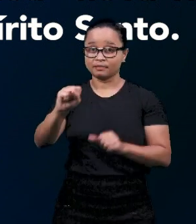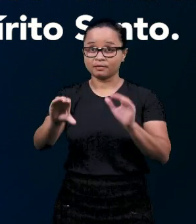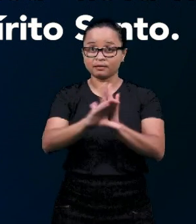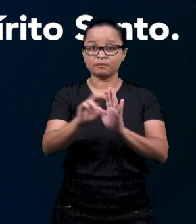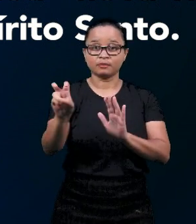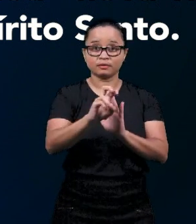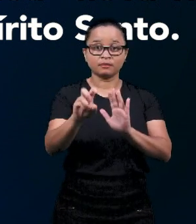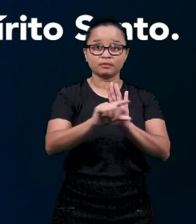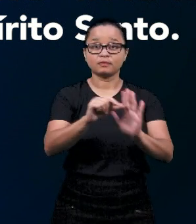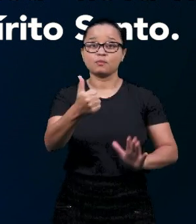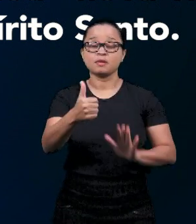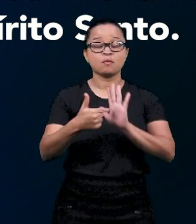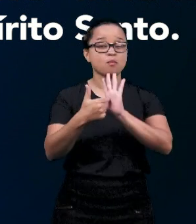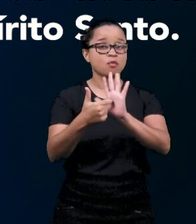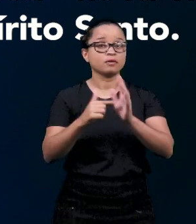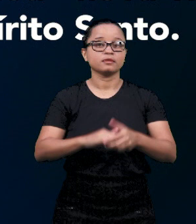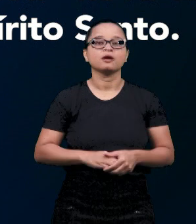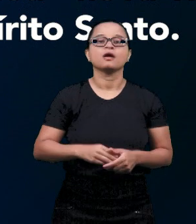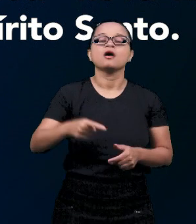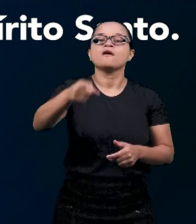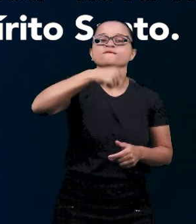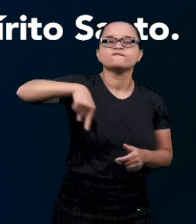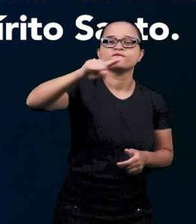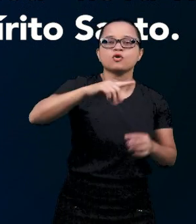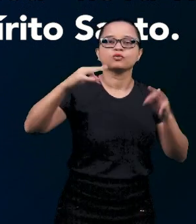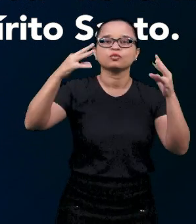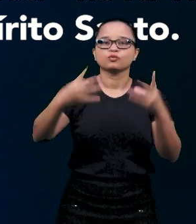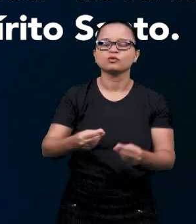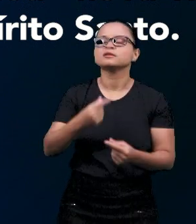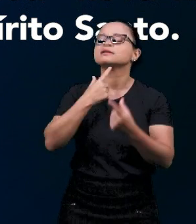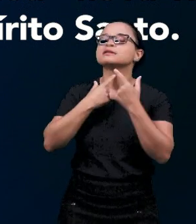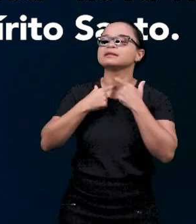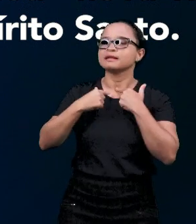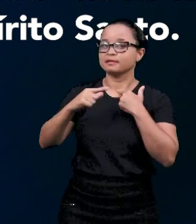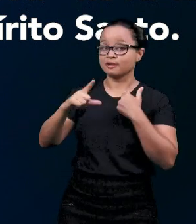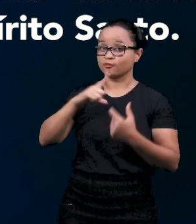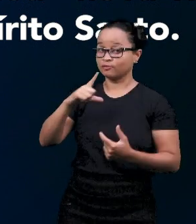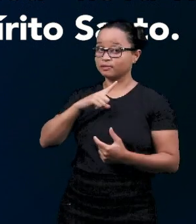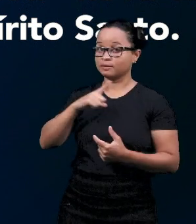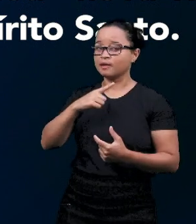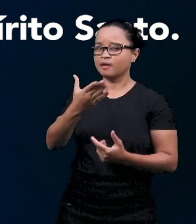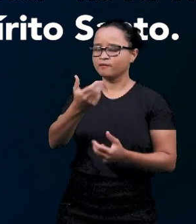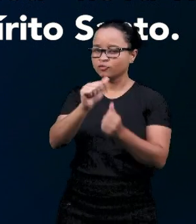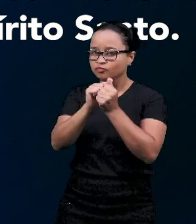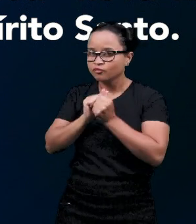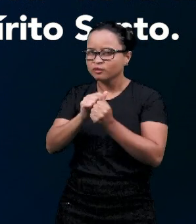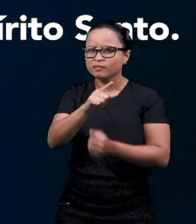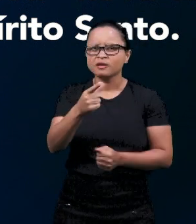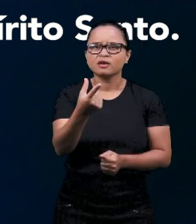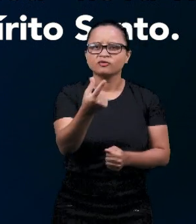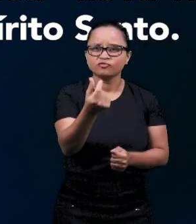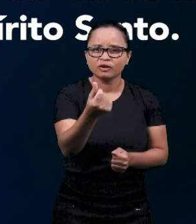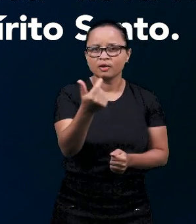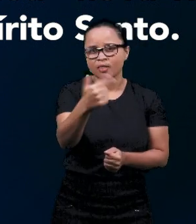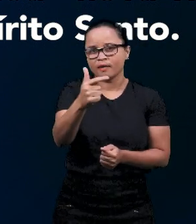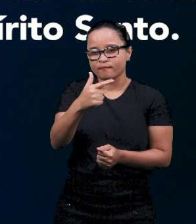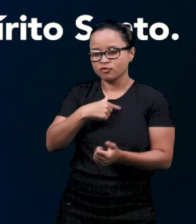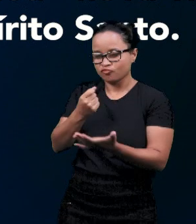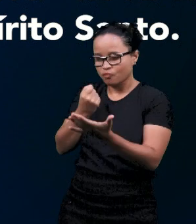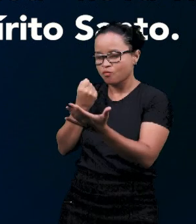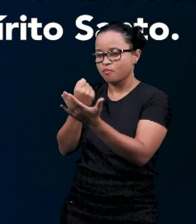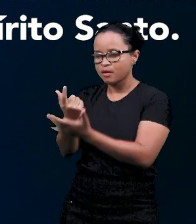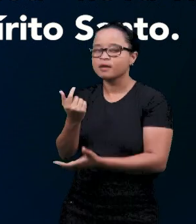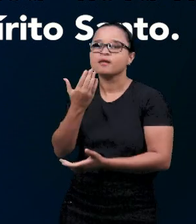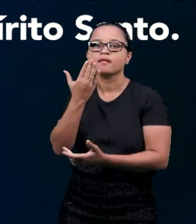Donc, celui qui a soif, venez aux eaux. Et celui qui n'a pas de l'argent, venez et achetez